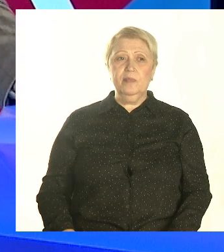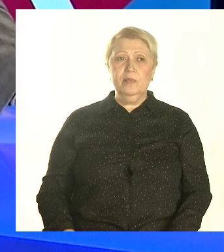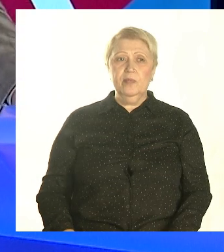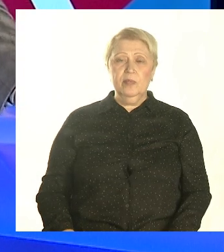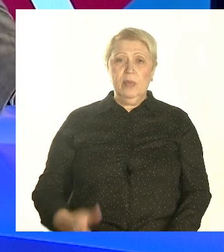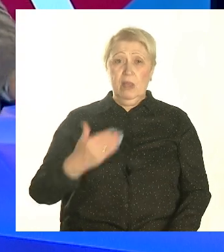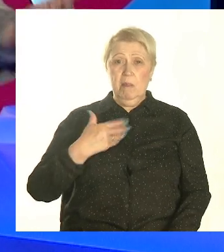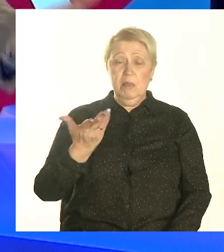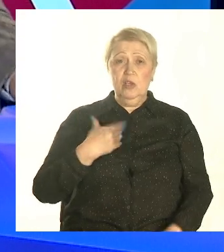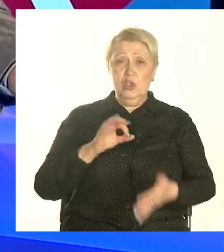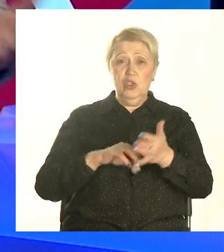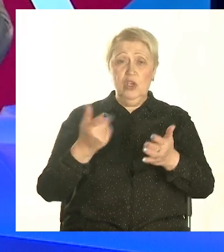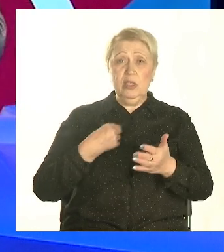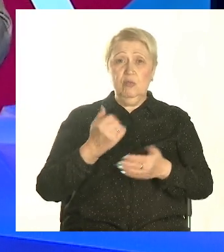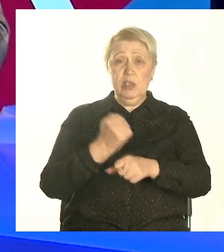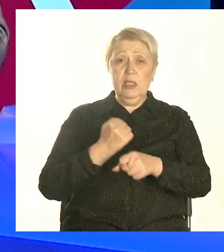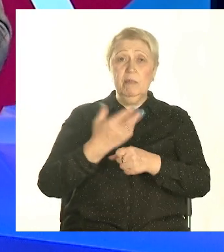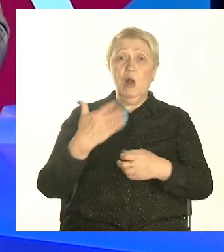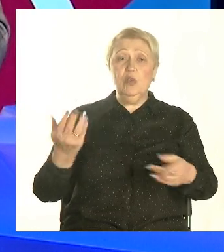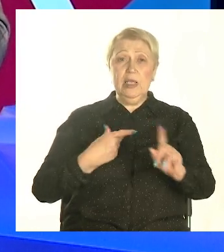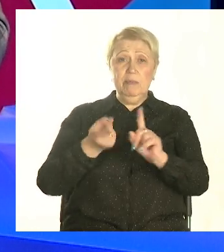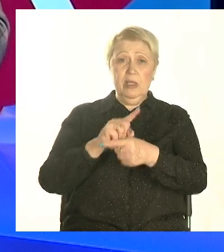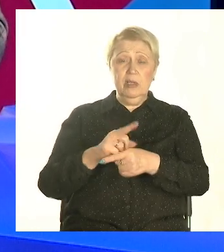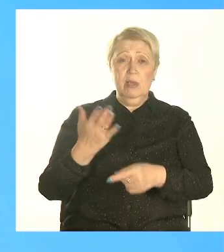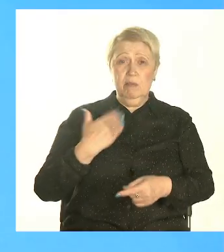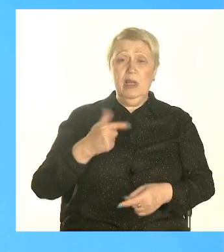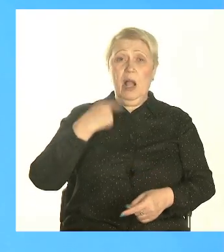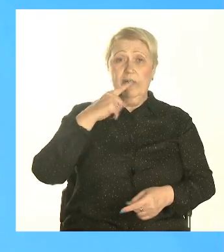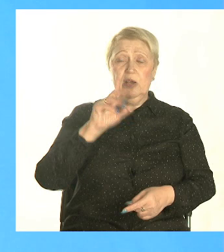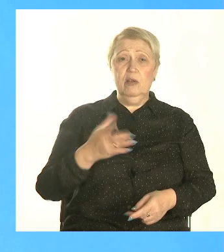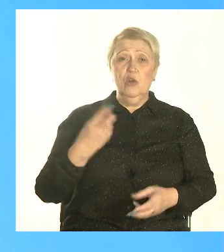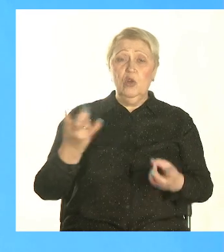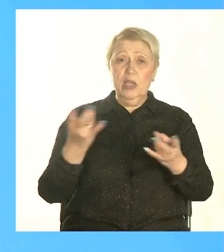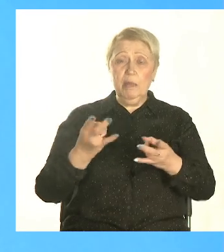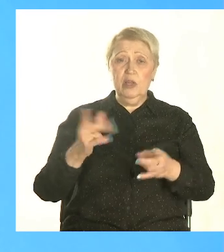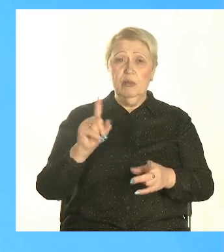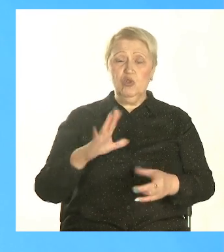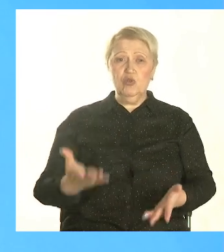Мы же совершаем какое-то изменение, хочется. Нет, все правильно. Мы тоже об этом говорим, о том, что необходимо, чтобы